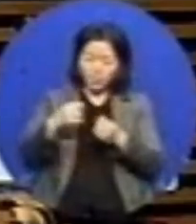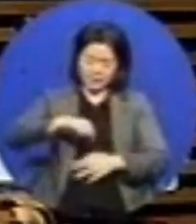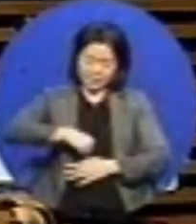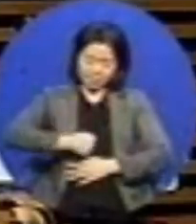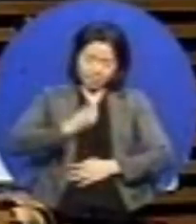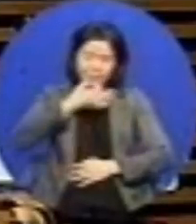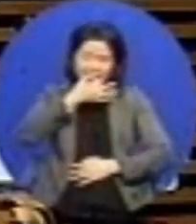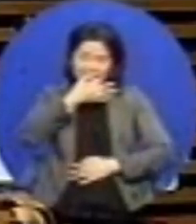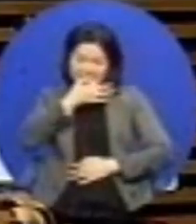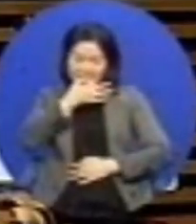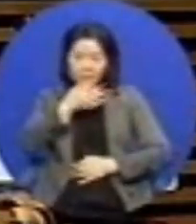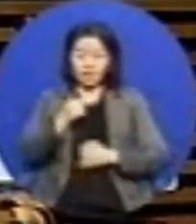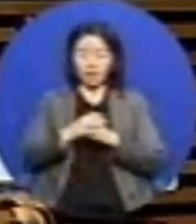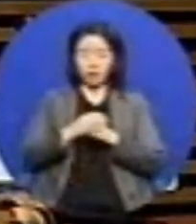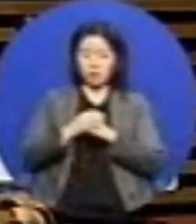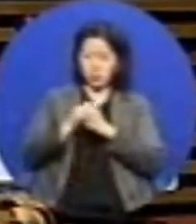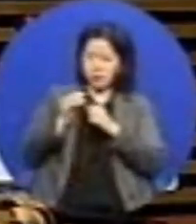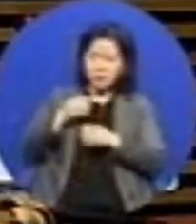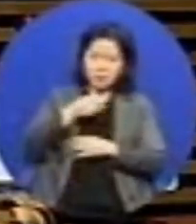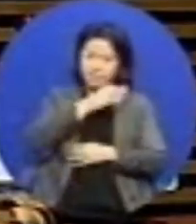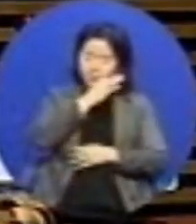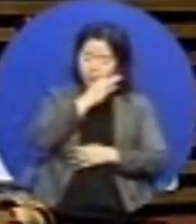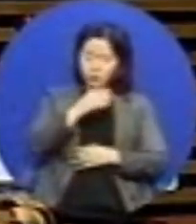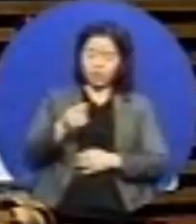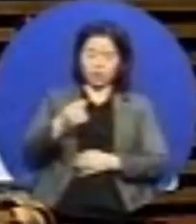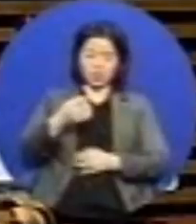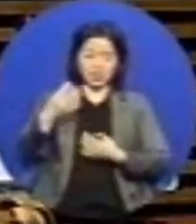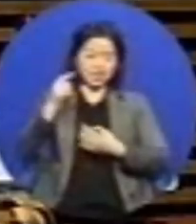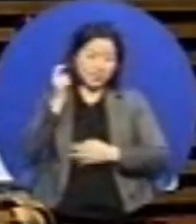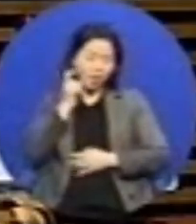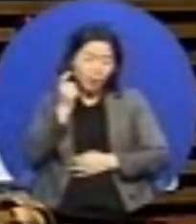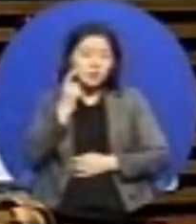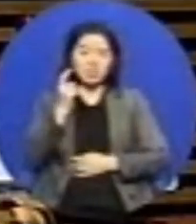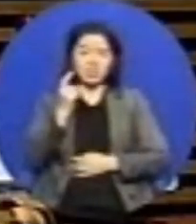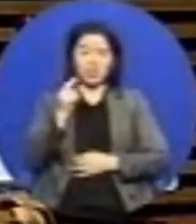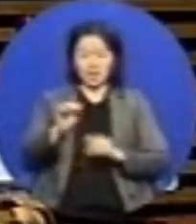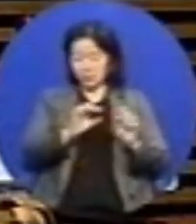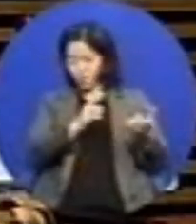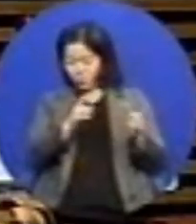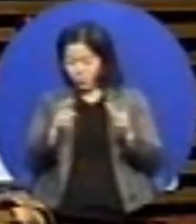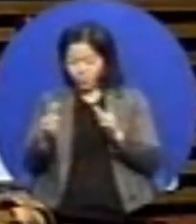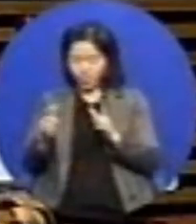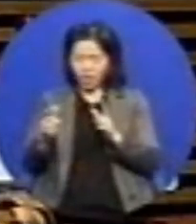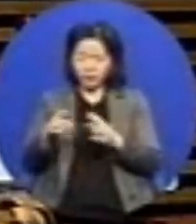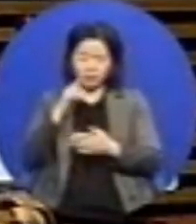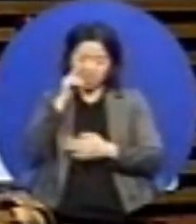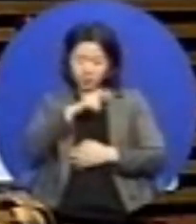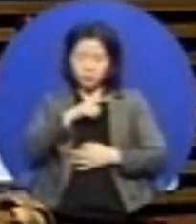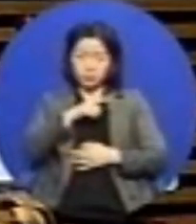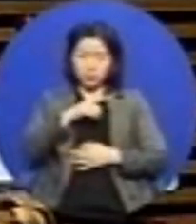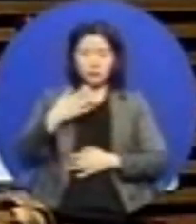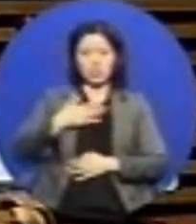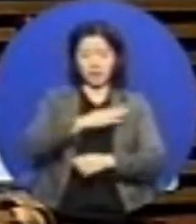치사하고 욕심이 많고 거짓되고 여러분이 잘 아시잖아요